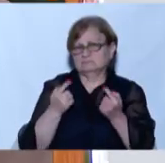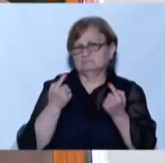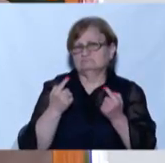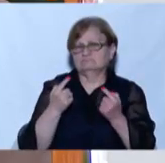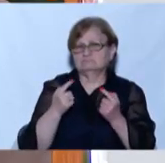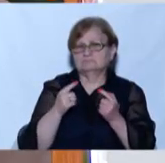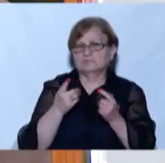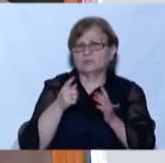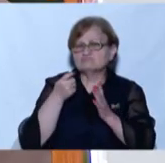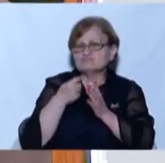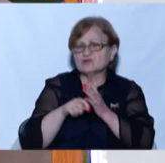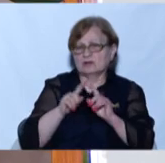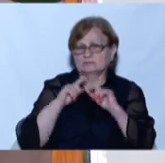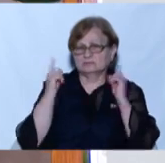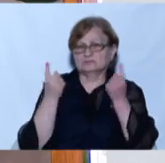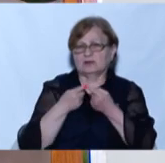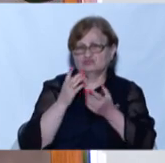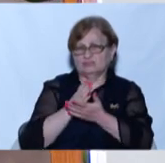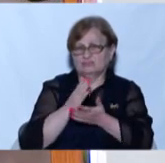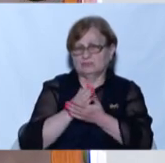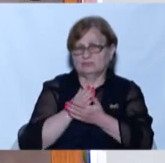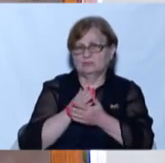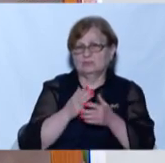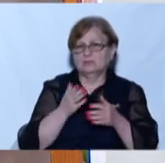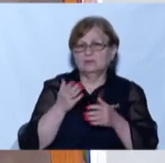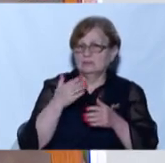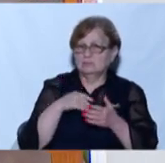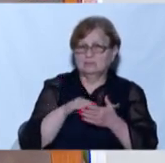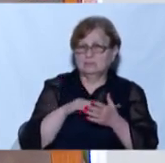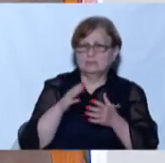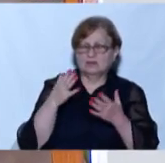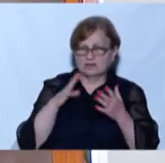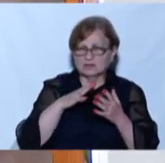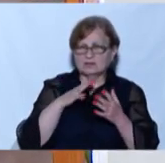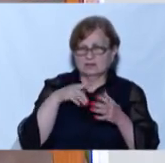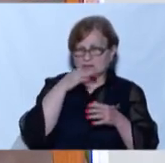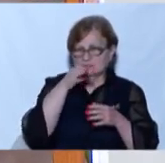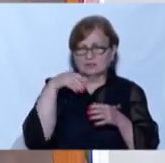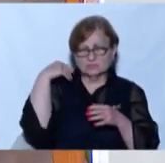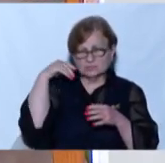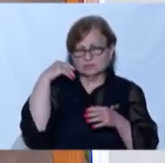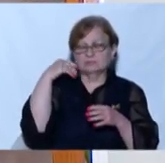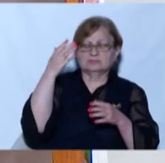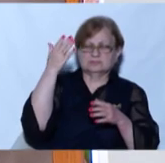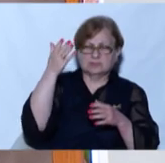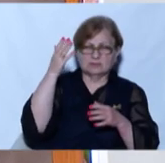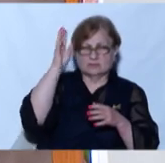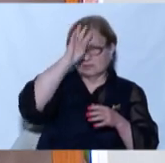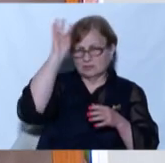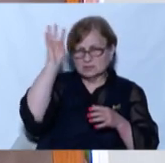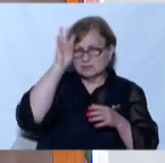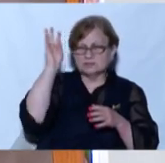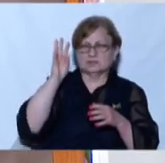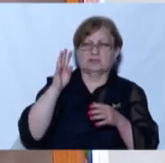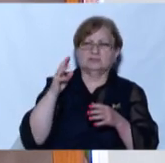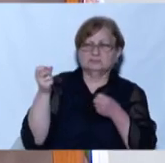ჩაკეტილ ებაში ვართ მოქცეული წრეში, ისევ გითხარით აღარ გავიმეორებ ოსმალეთი, ირანი, რუსეთი, დაღესტანი, ერთი ამბავი